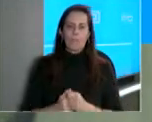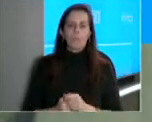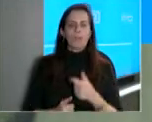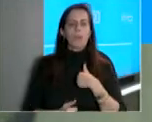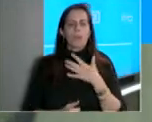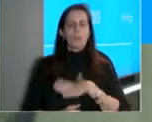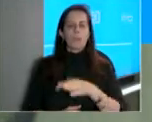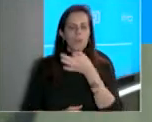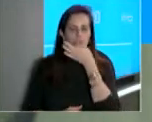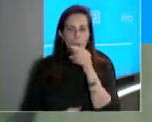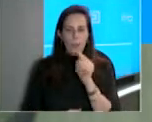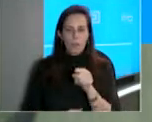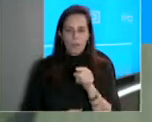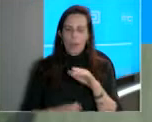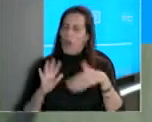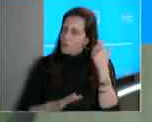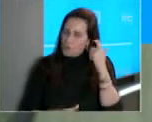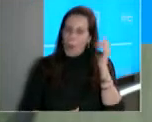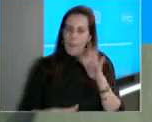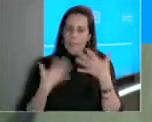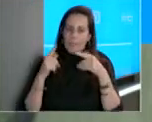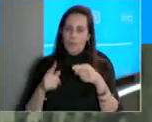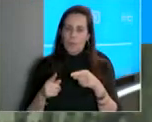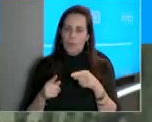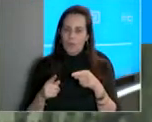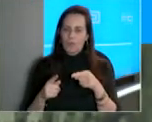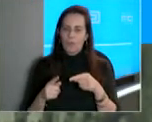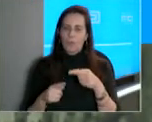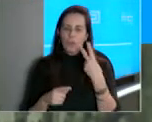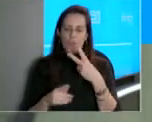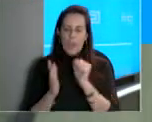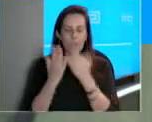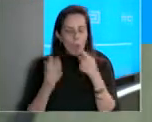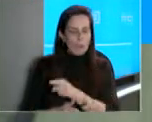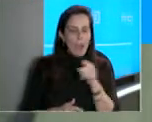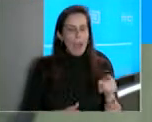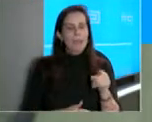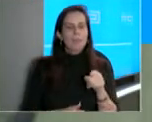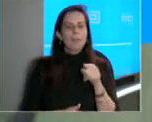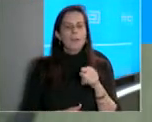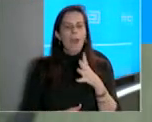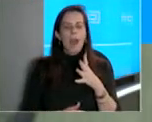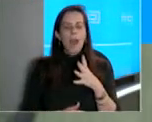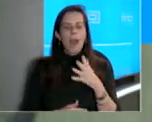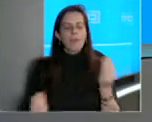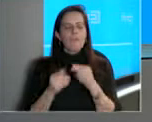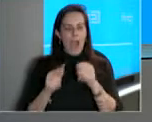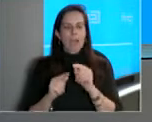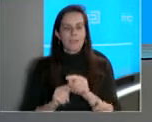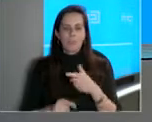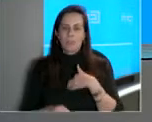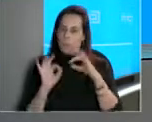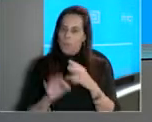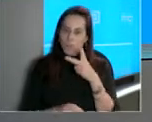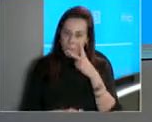אבל אני רוצה להיכנס איתך באמת, אחרי ששמענו את הסיפור הזה של שני העיתונים האלו, לדבר על המדיום הזה. כי אנחנו